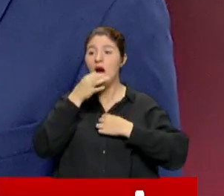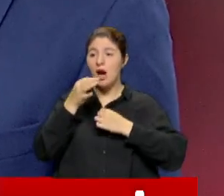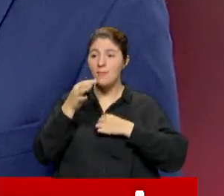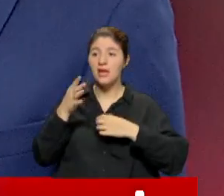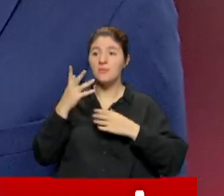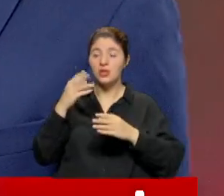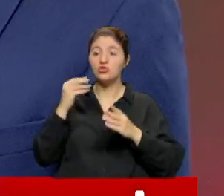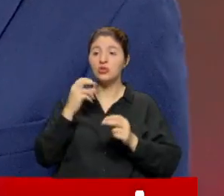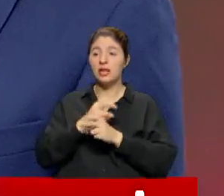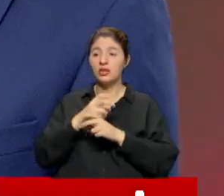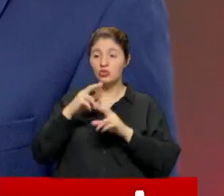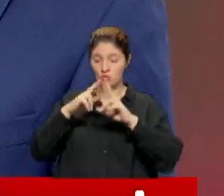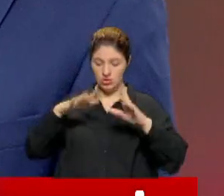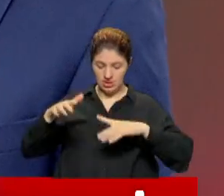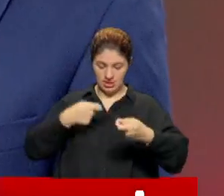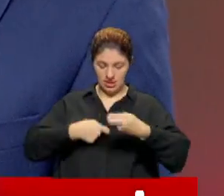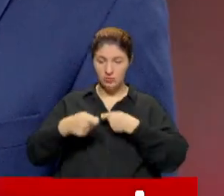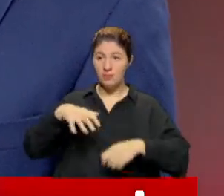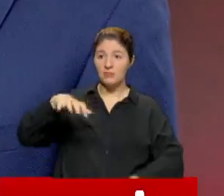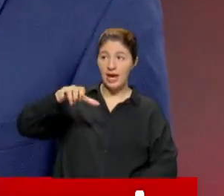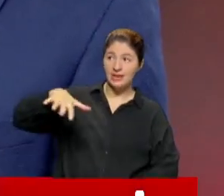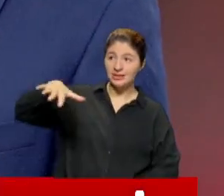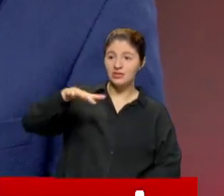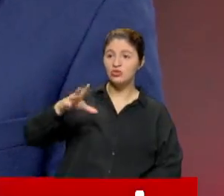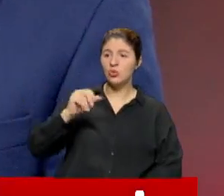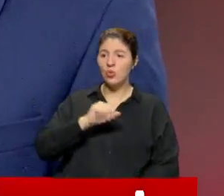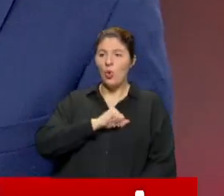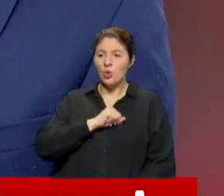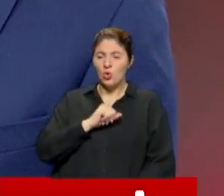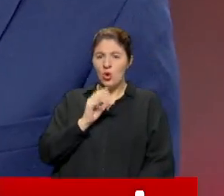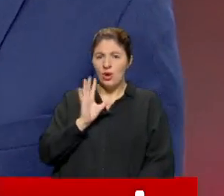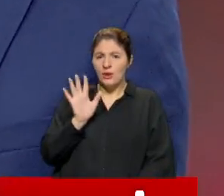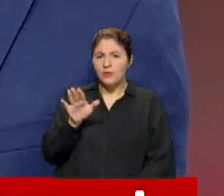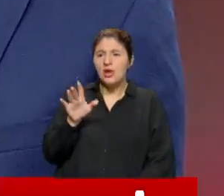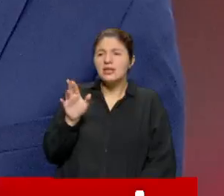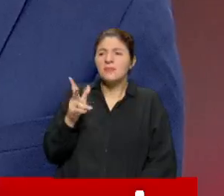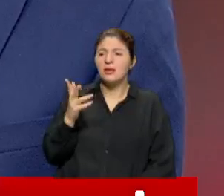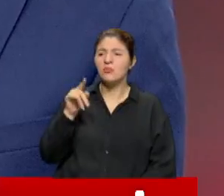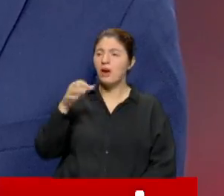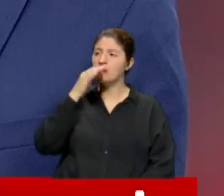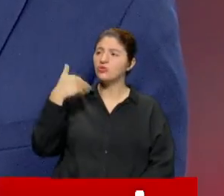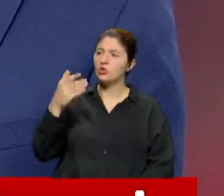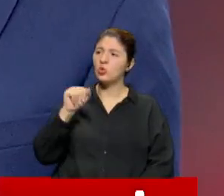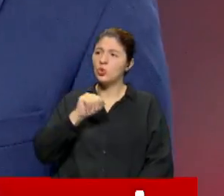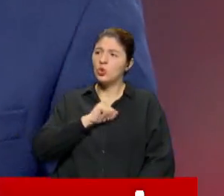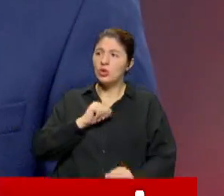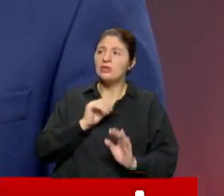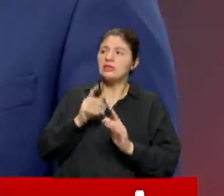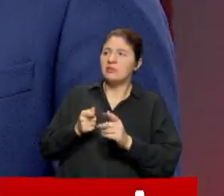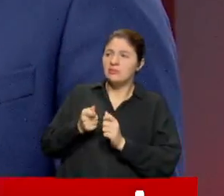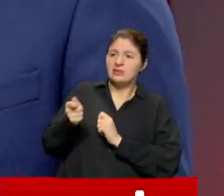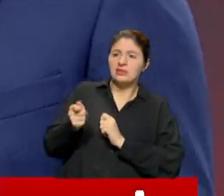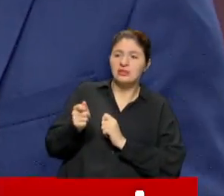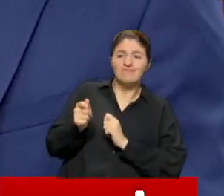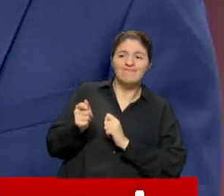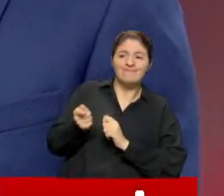için çok riskli Çünkü uluslararası sermaye Kapital çok ürkek davranır ürkek bir güvercin gibidir bu haberlerden sonra çok ürker ve sermaye çıkışlara